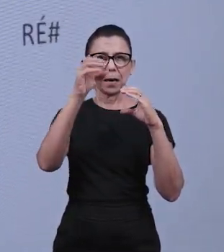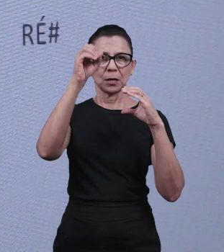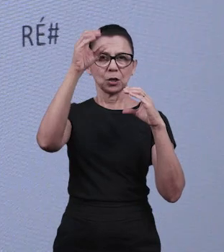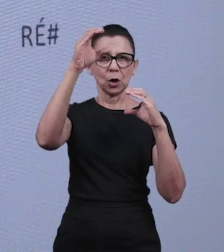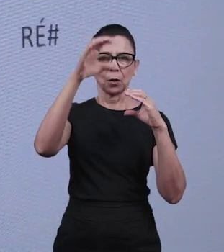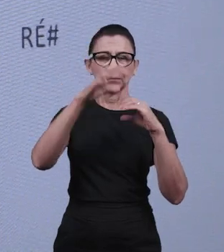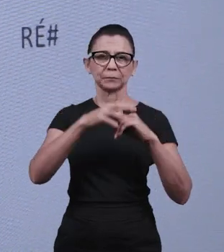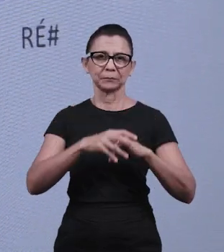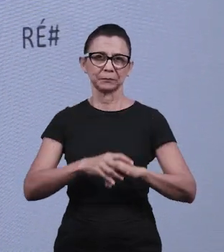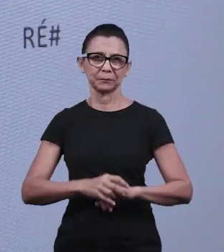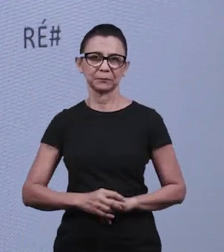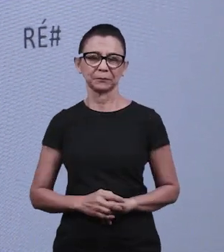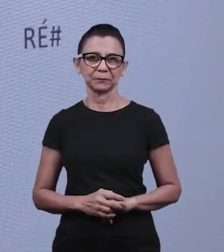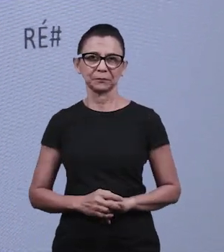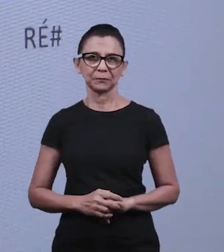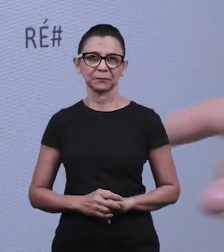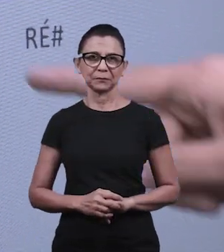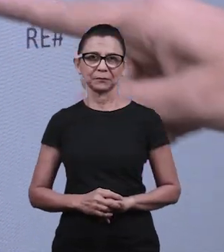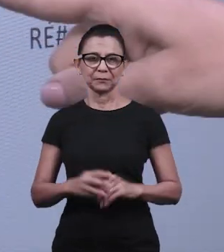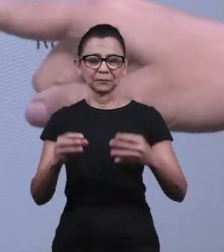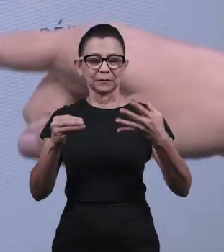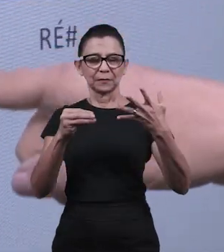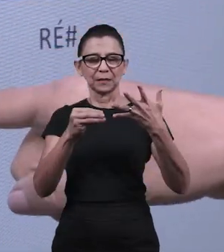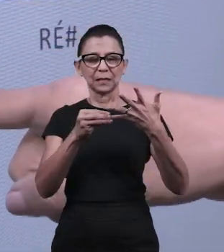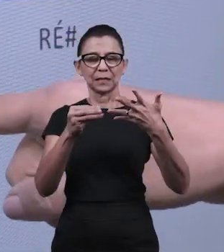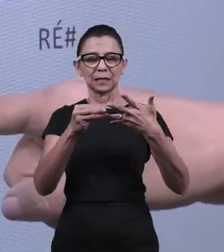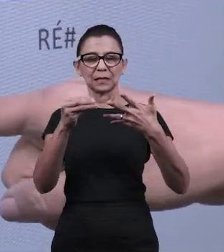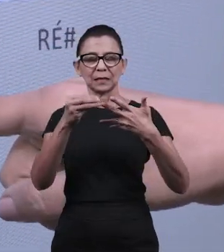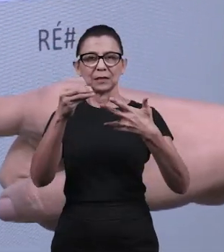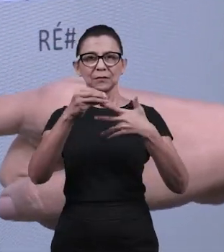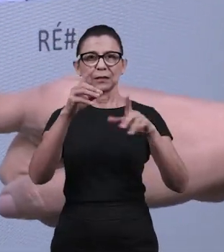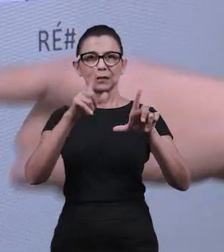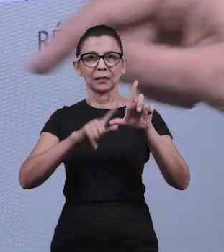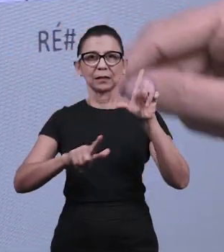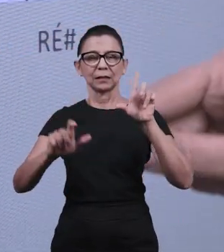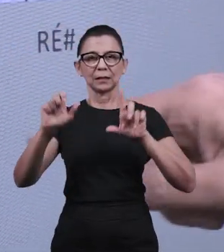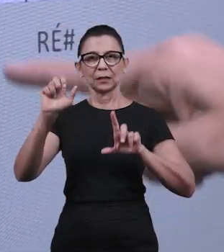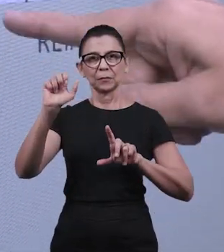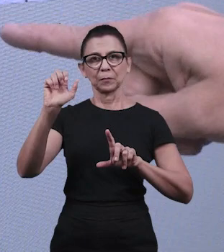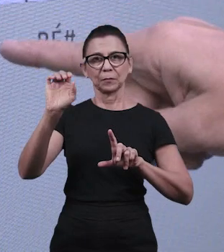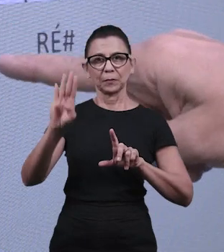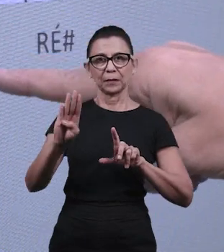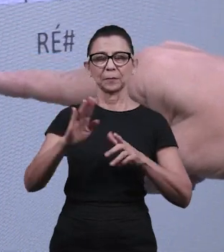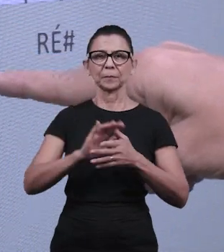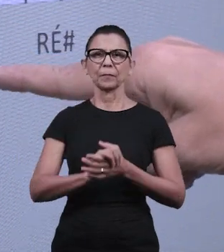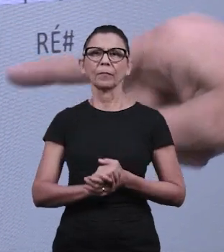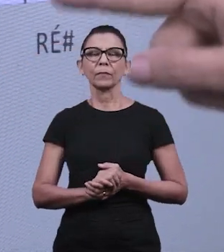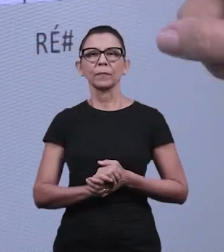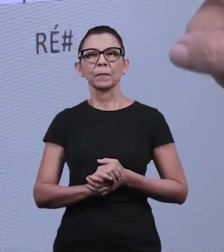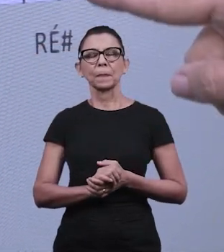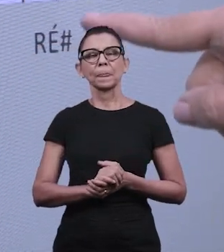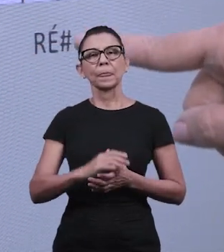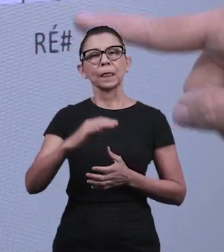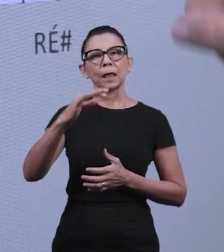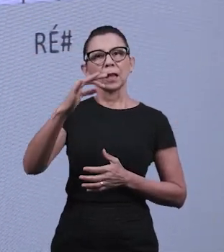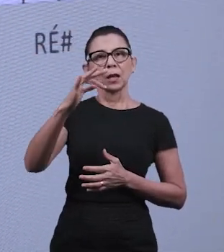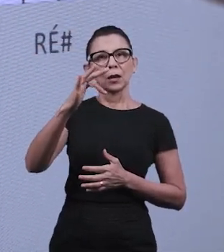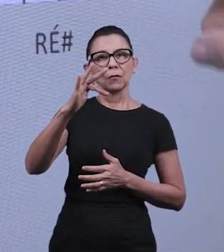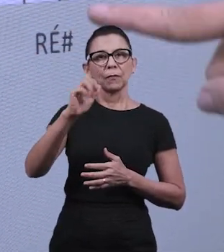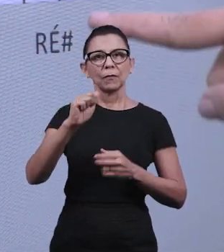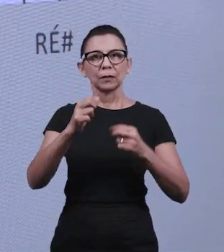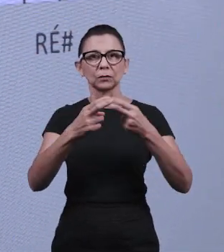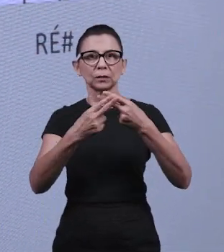Буковка у нас B. И давайте посмотрим, какие нотки. Фа диез, си и ре диез.